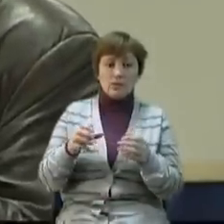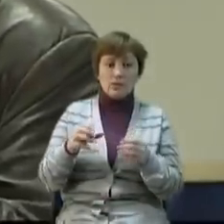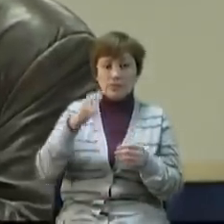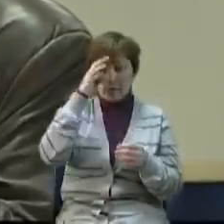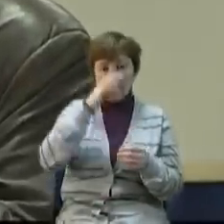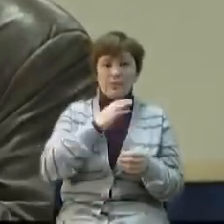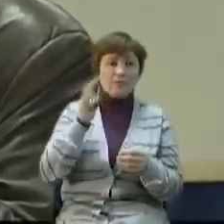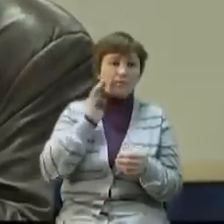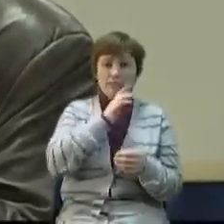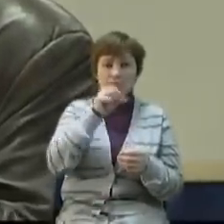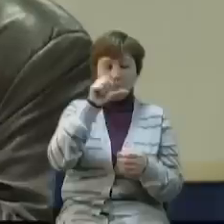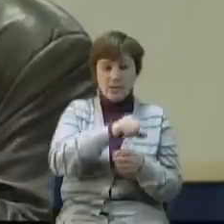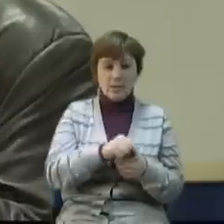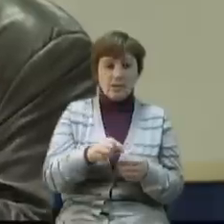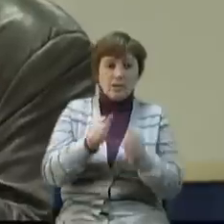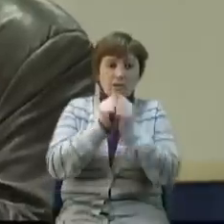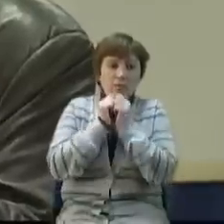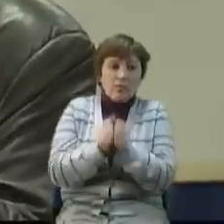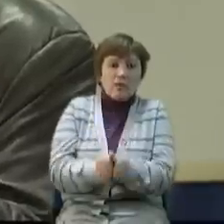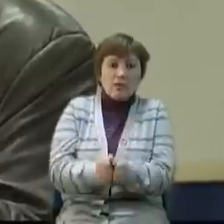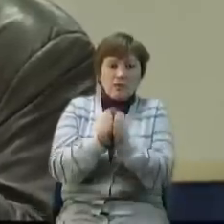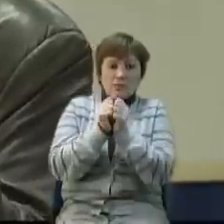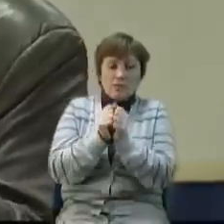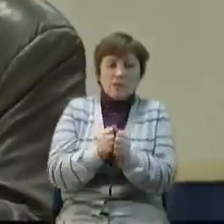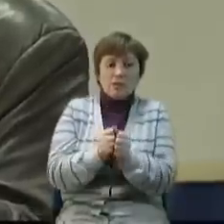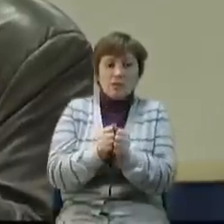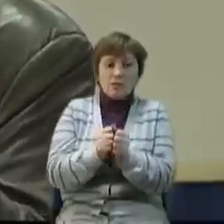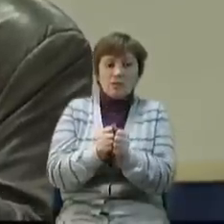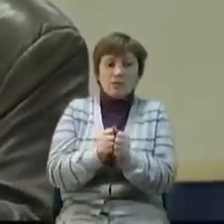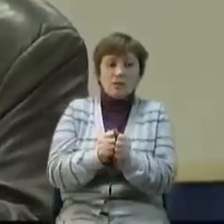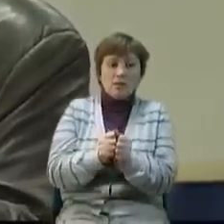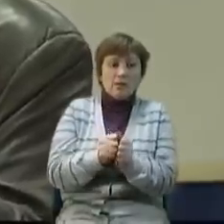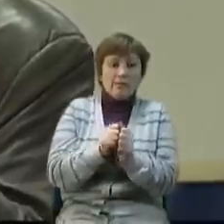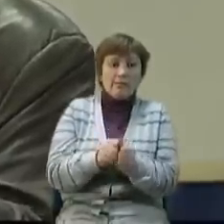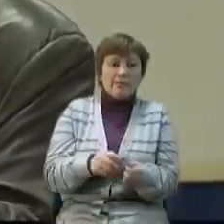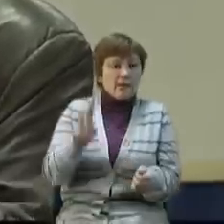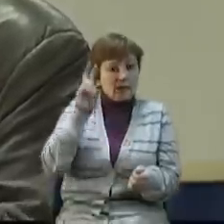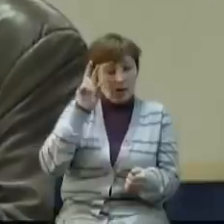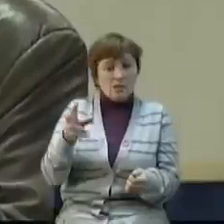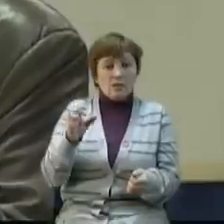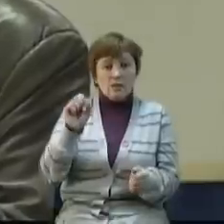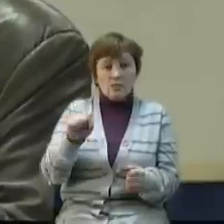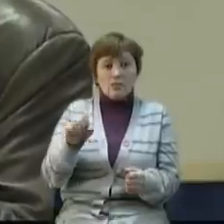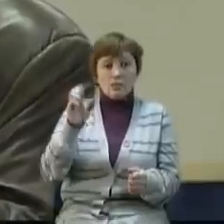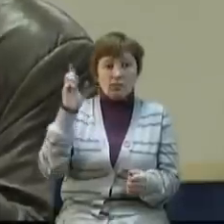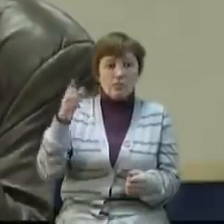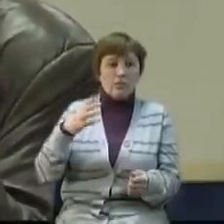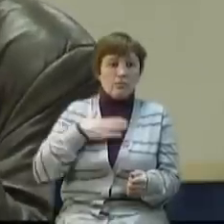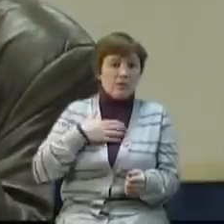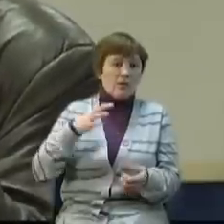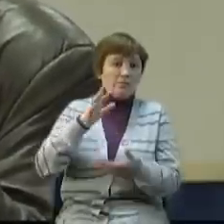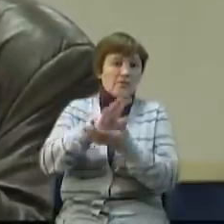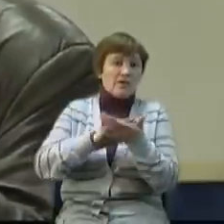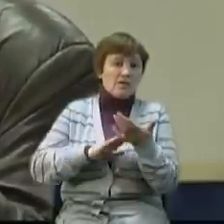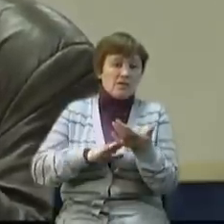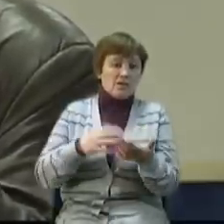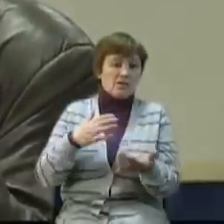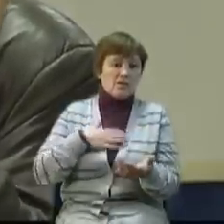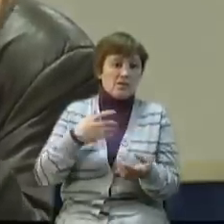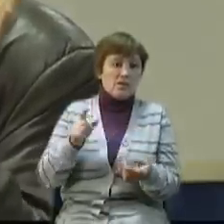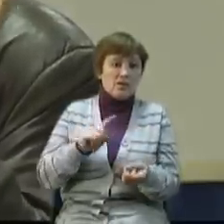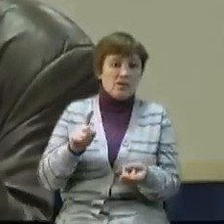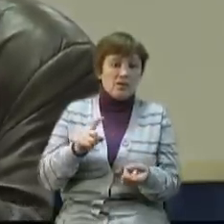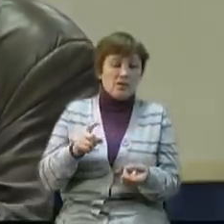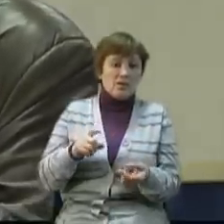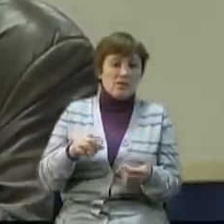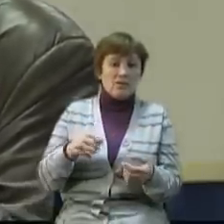И начал молиться. Я не знал, вот спасает, прощает ли Бог таких людей, которые из-за своего христианства,